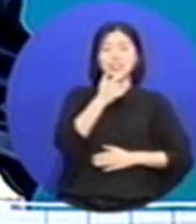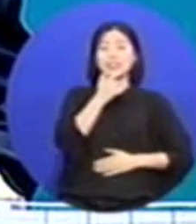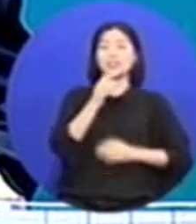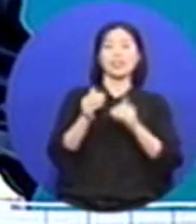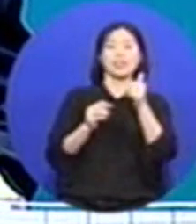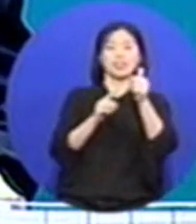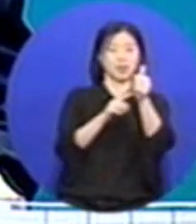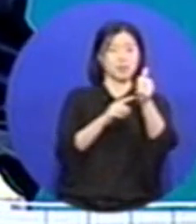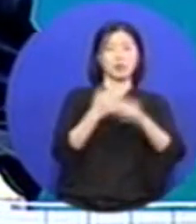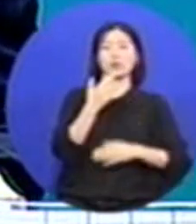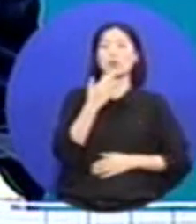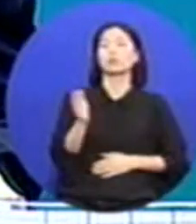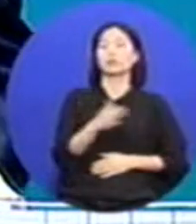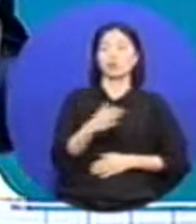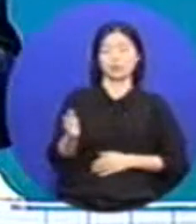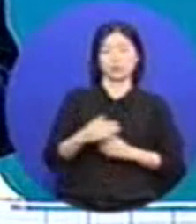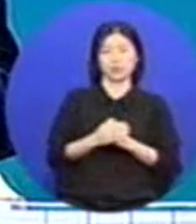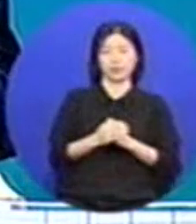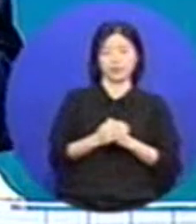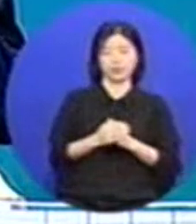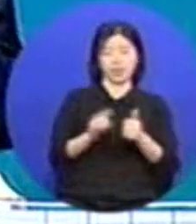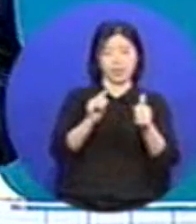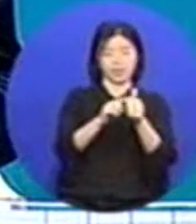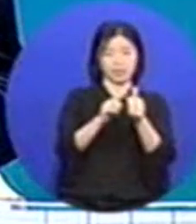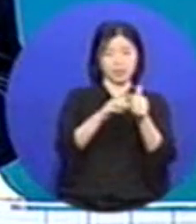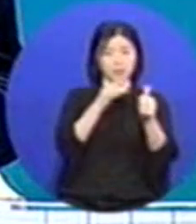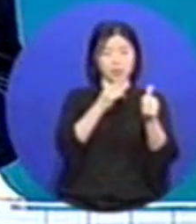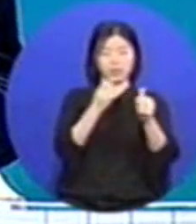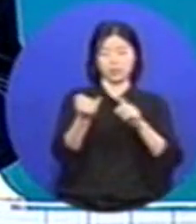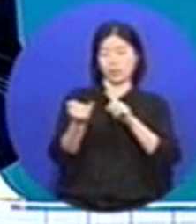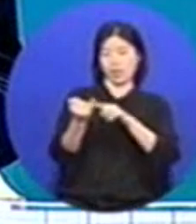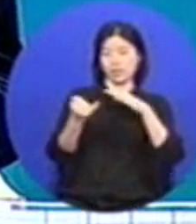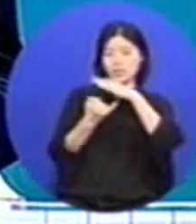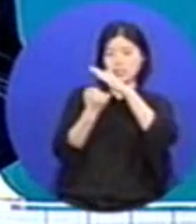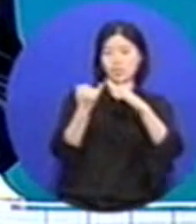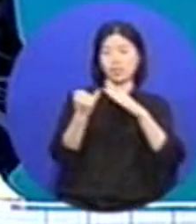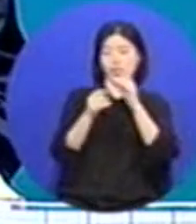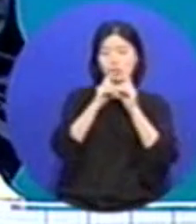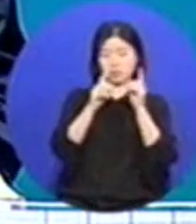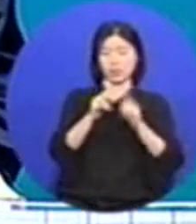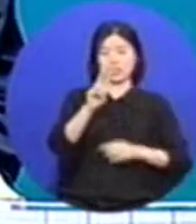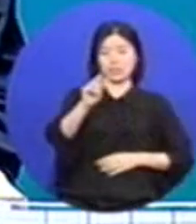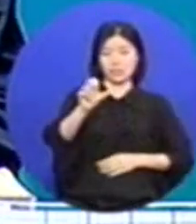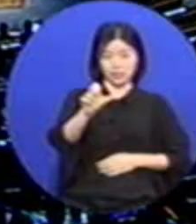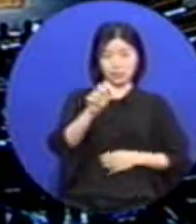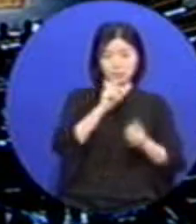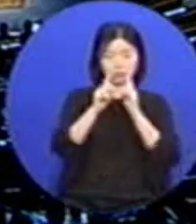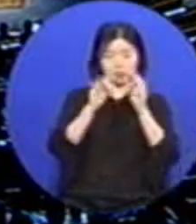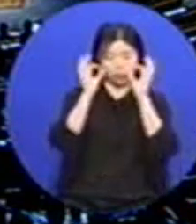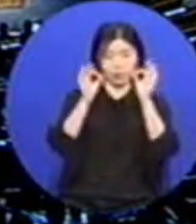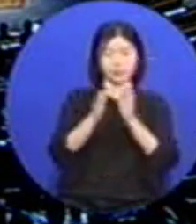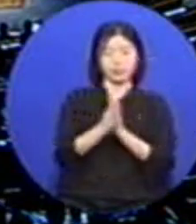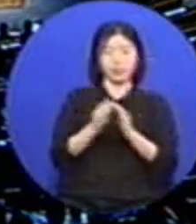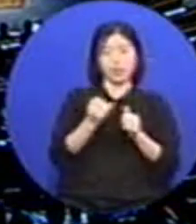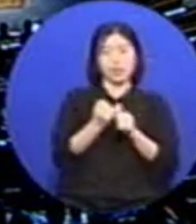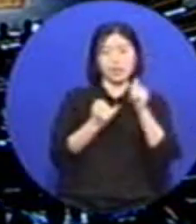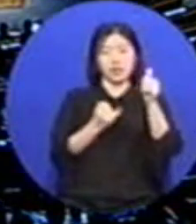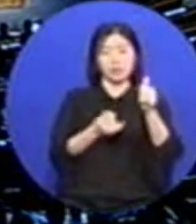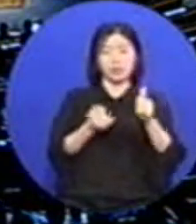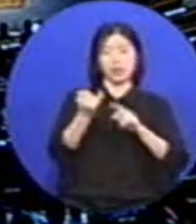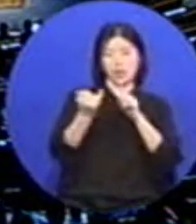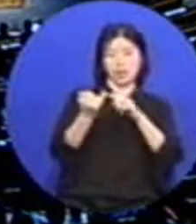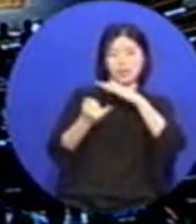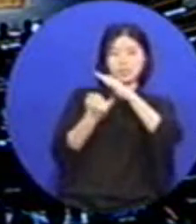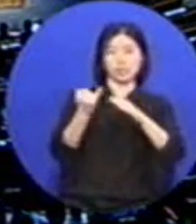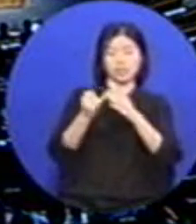있겠어요 남편에게는 아내를 사랑하라고 하십니다 이 15절에 보면 남편들아 아내 사랑하기를 그리스도께서